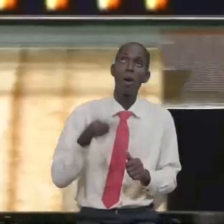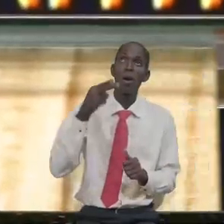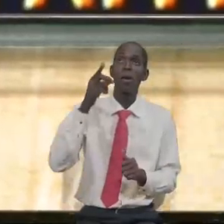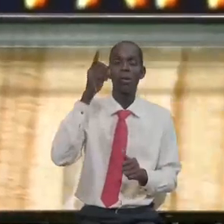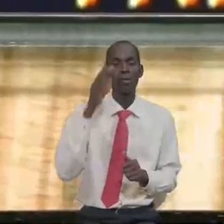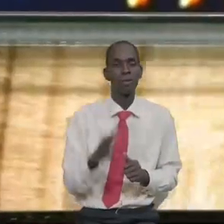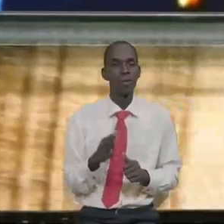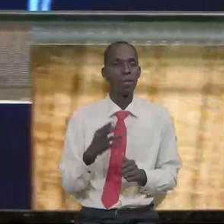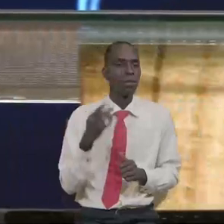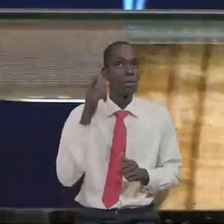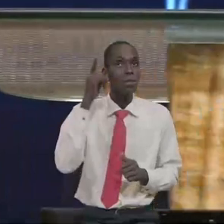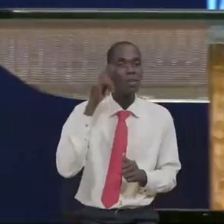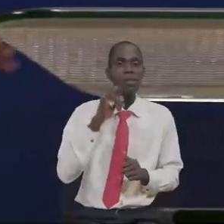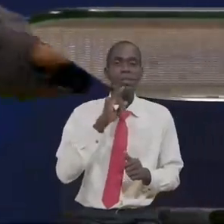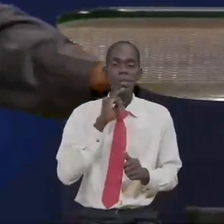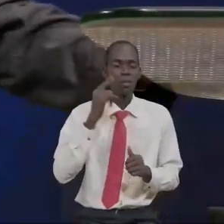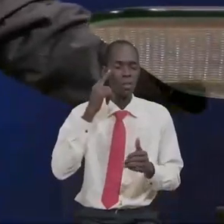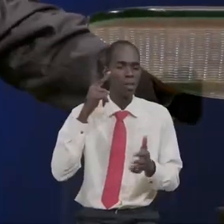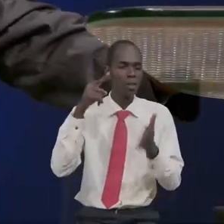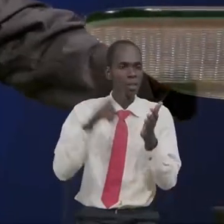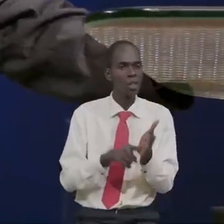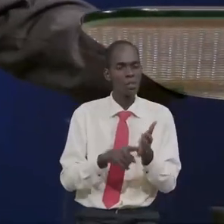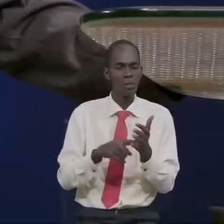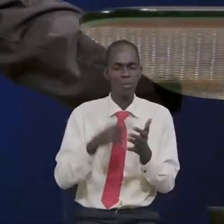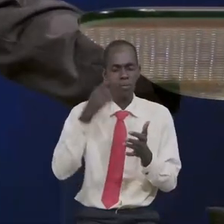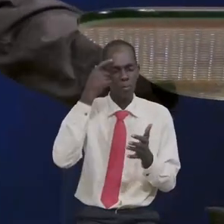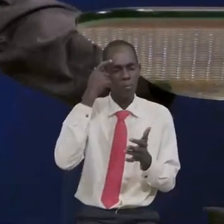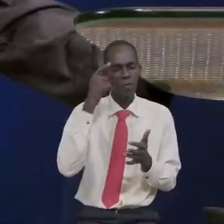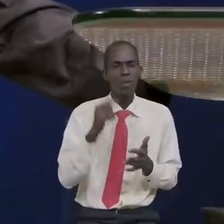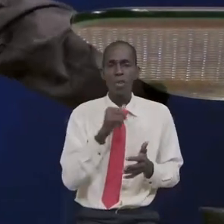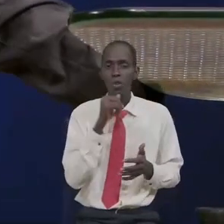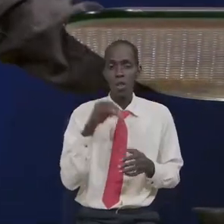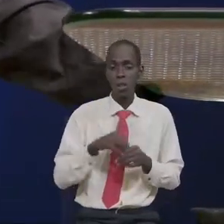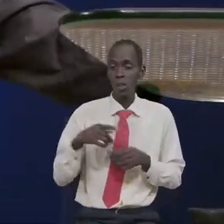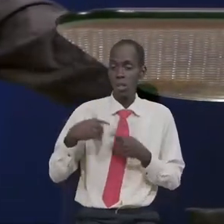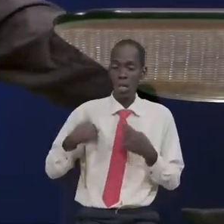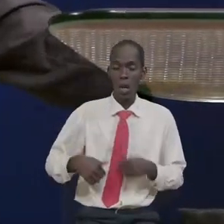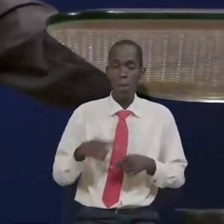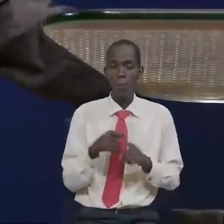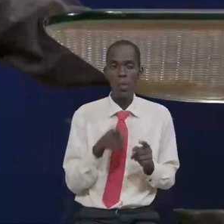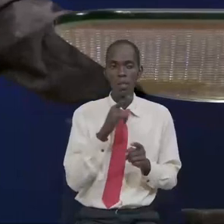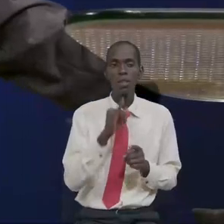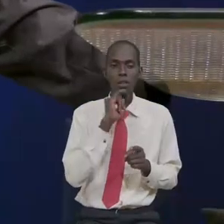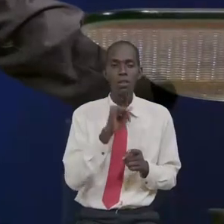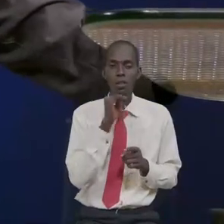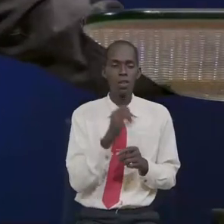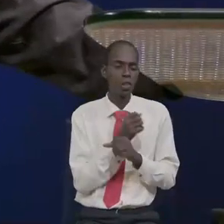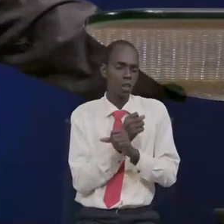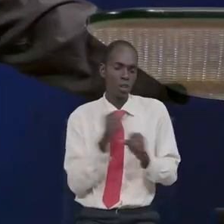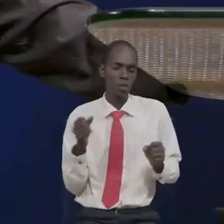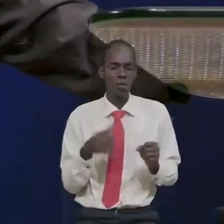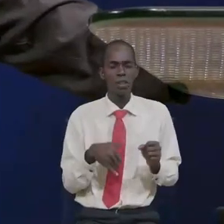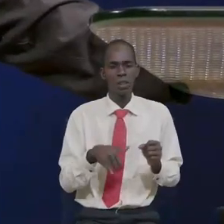suprême, et reconnaît mentalement et non selon le cœur, parce que il n'était pas